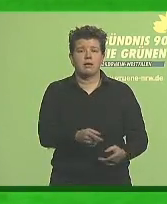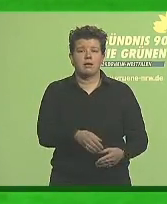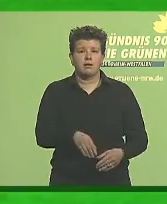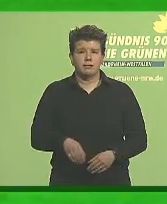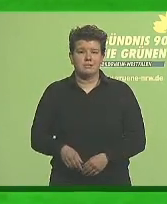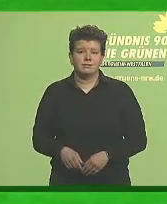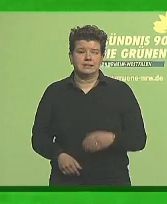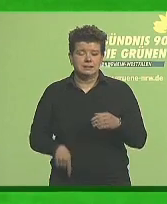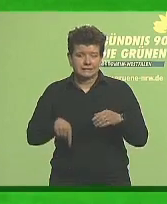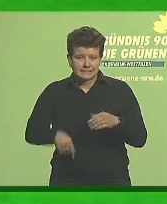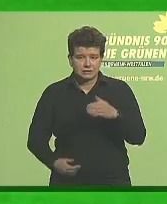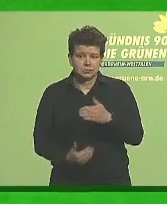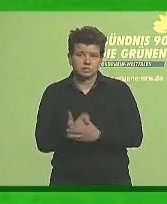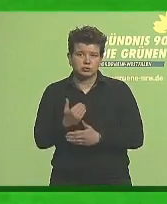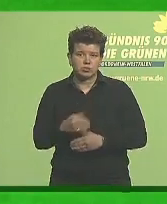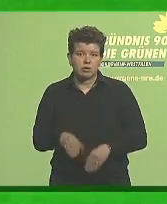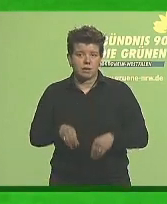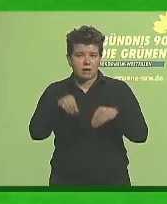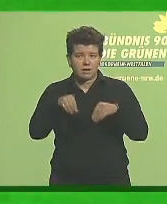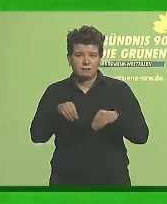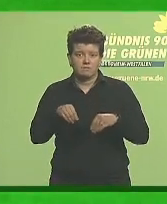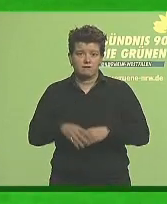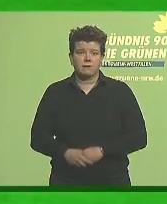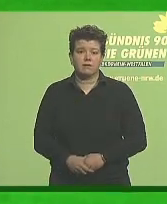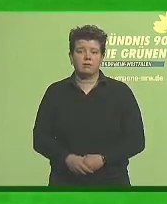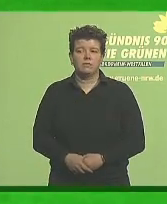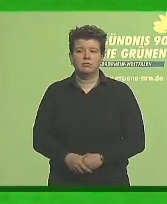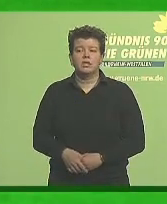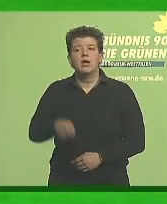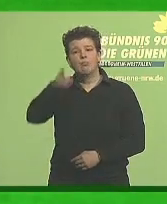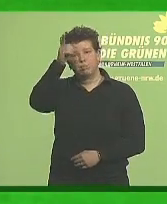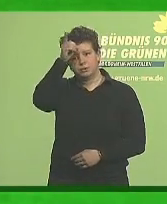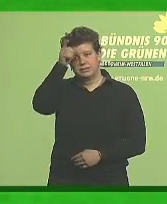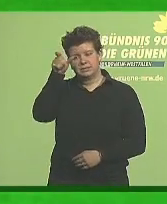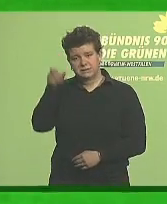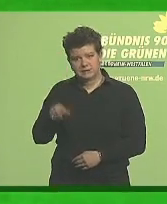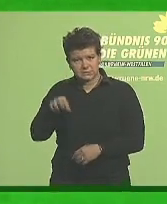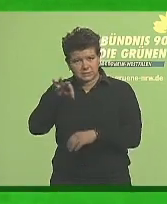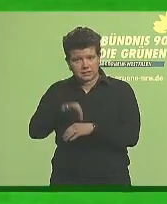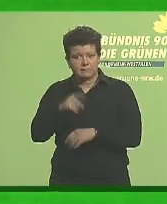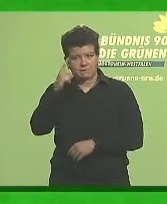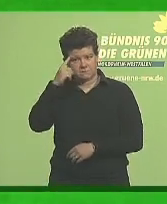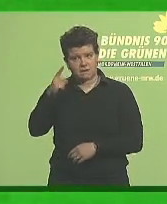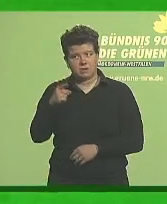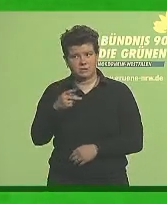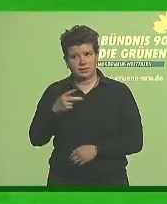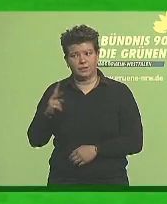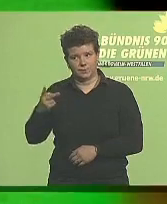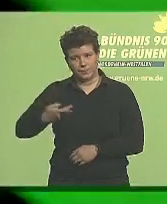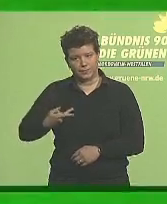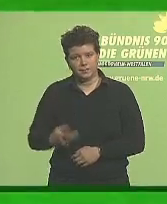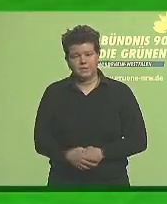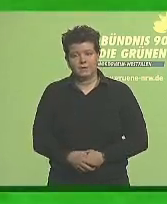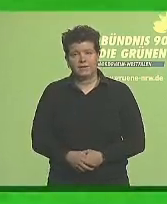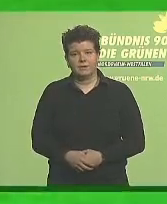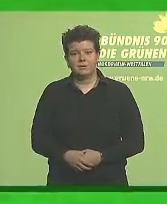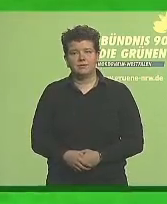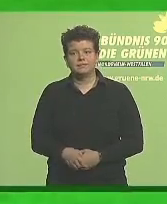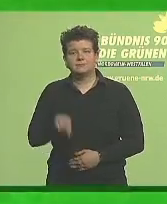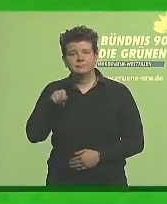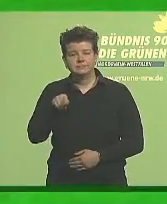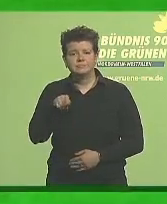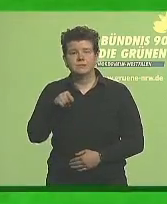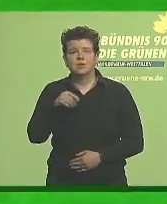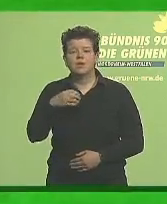Neubeginn spricht, und das weiß die Polizistin so gut wie ich, dann sollte man das